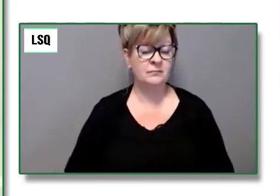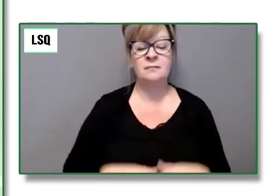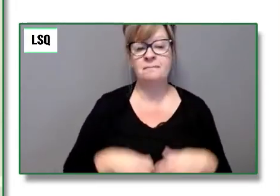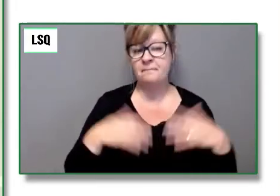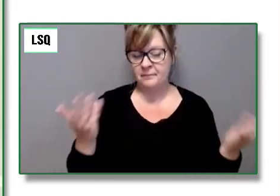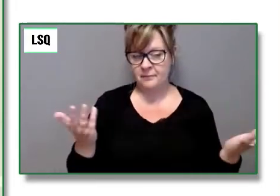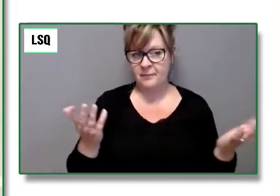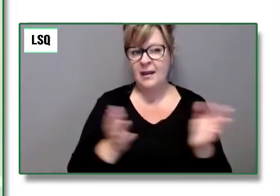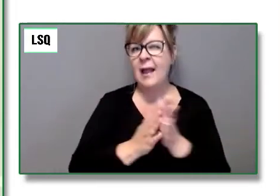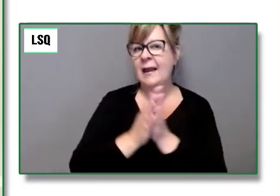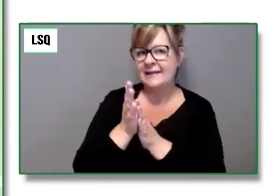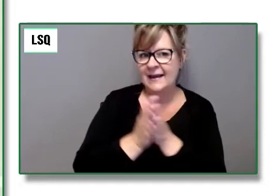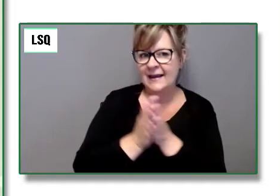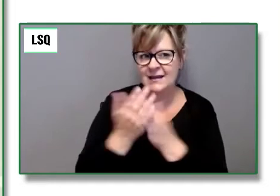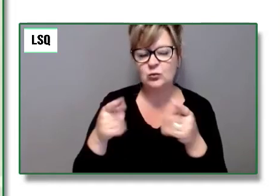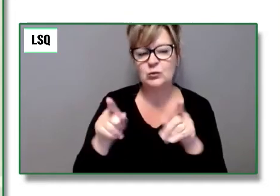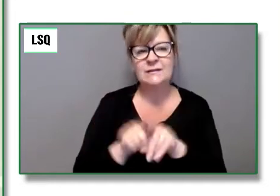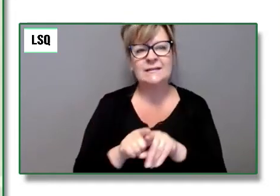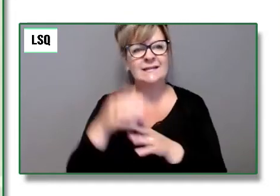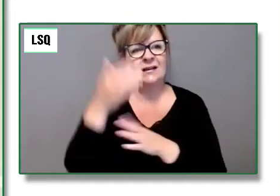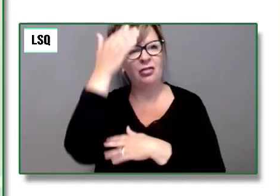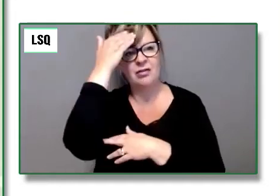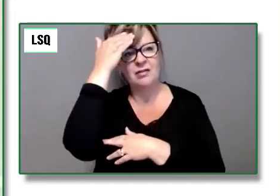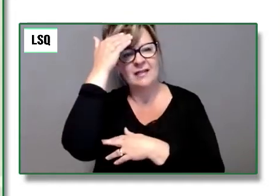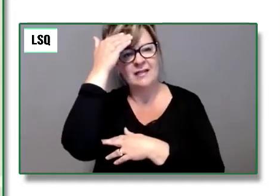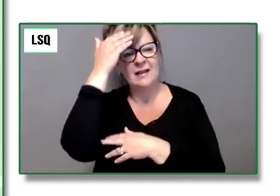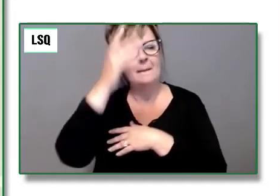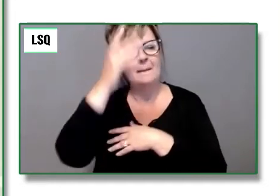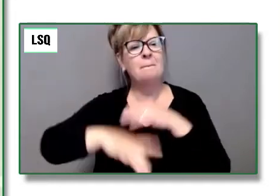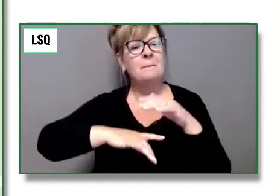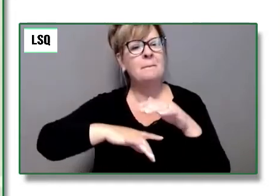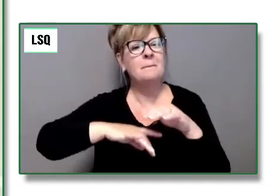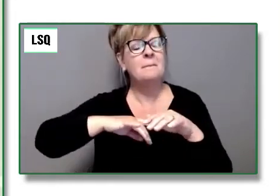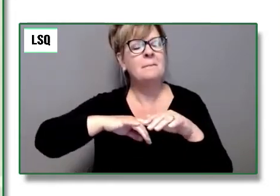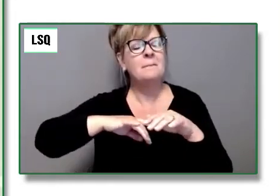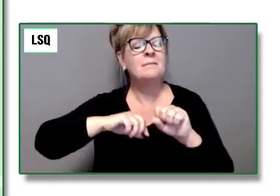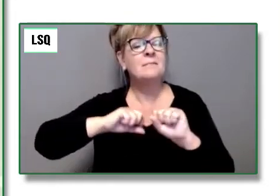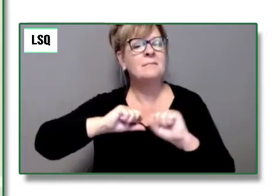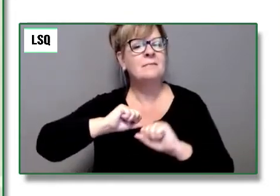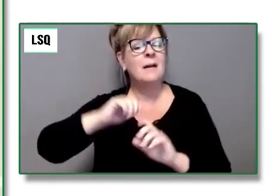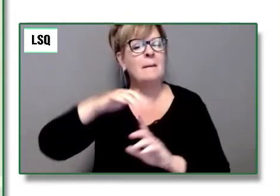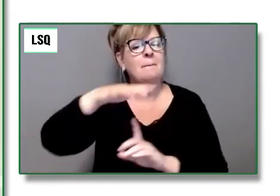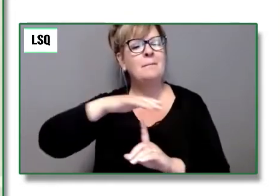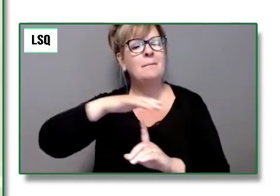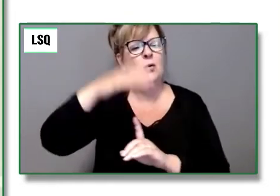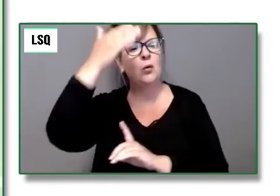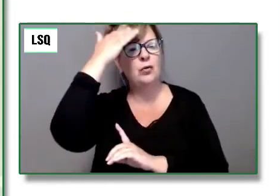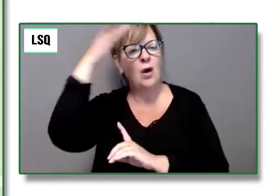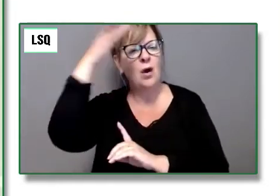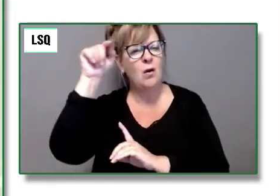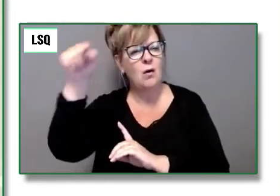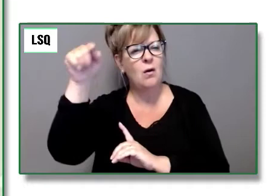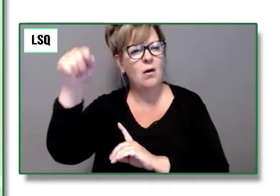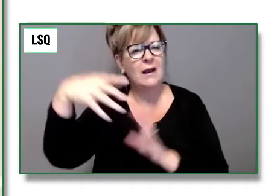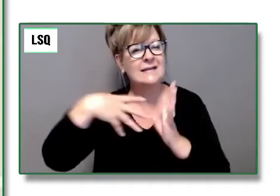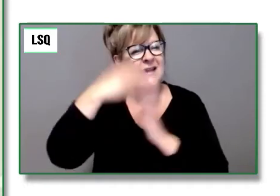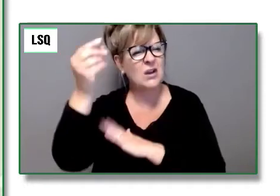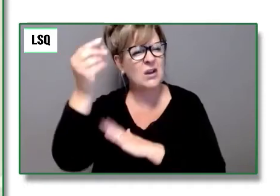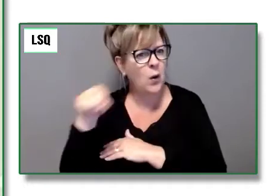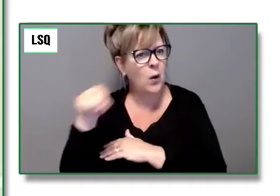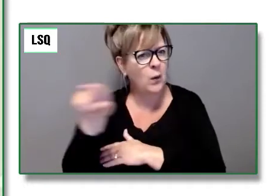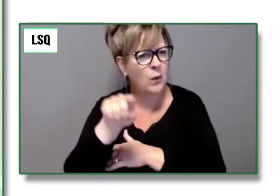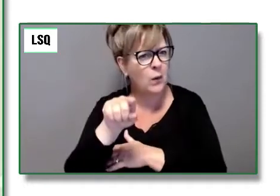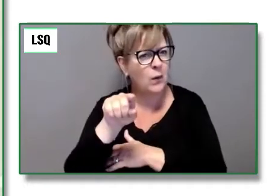appuyer physiquement et mentalement. Cela peut nous donner un sens d'espace et de plusieurs